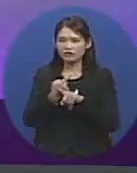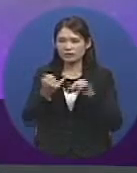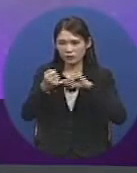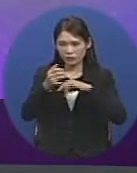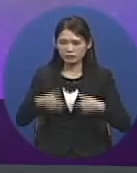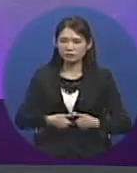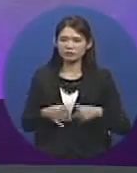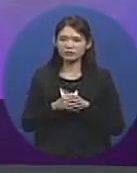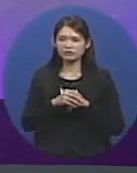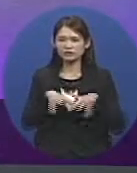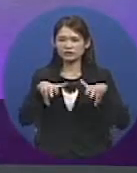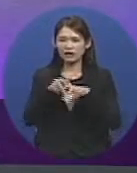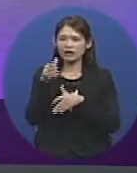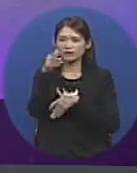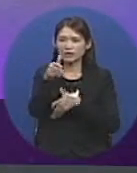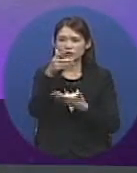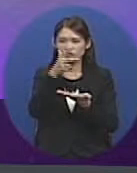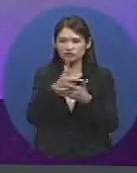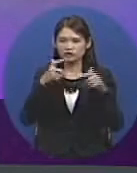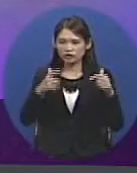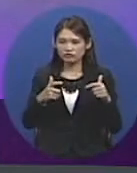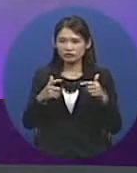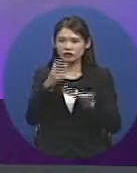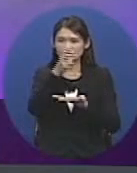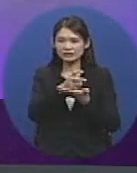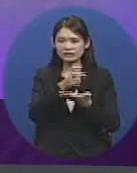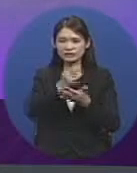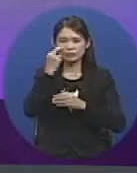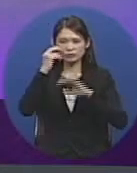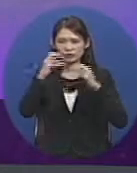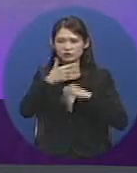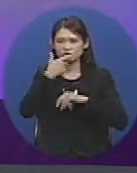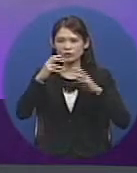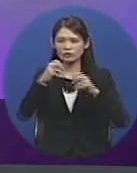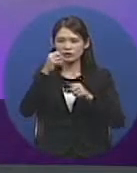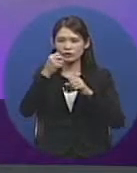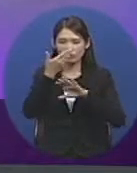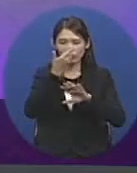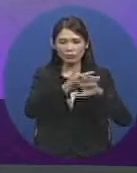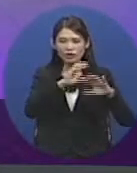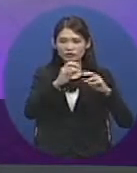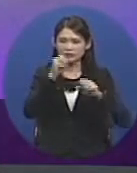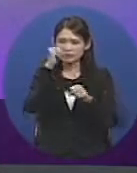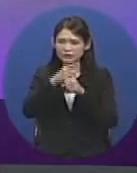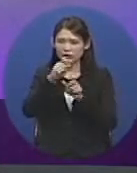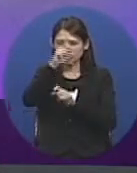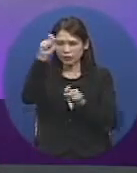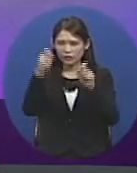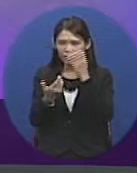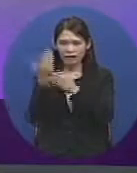문제입니다. 장애인 전용 주차구역 제도는 미국, 영국 등 외국은 이미 오래전부터 시행되어